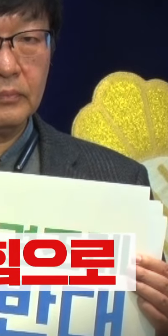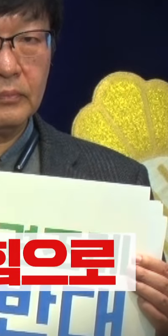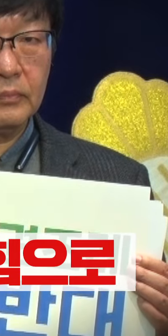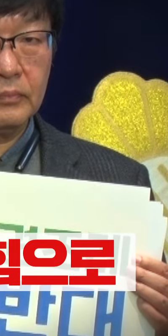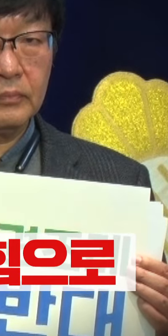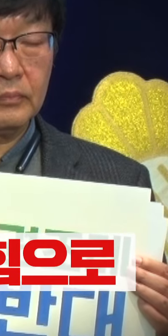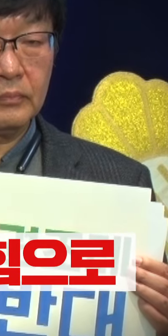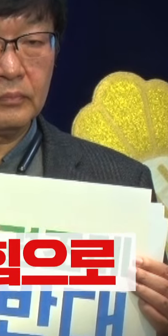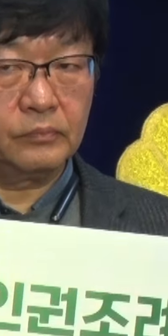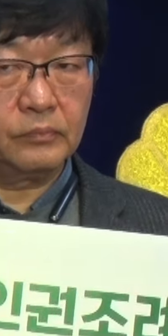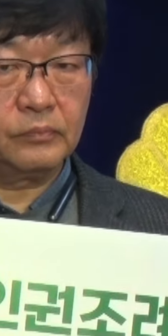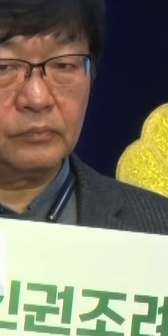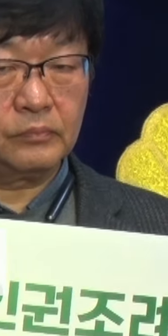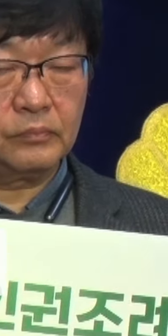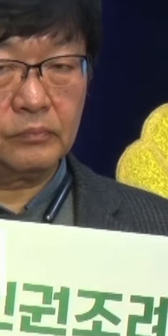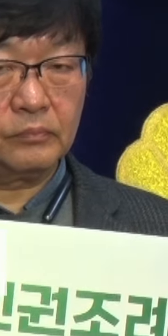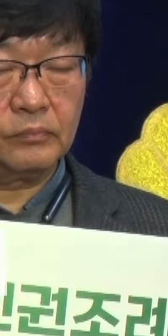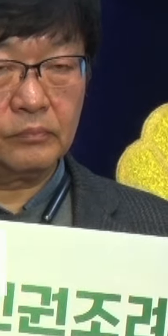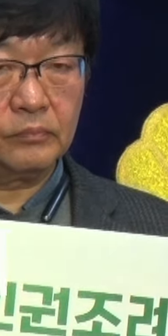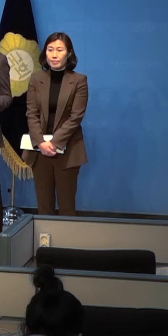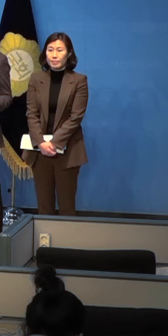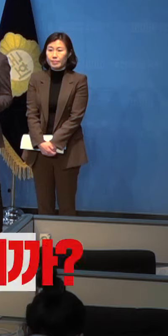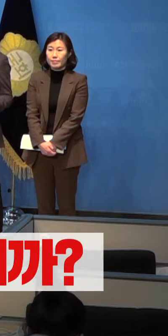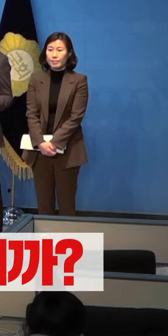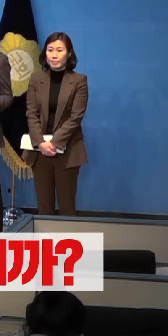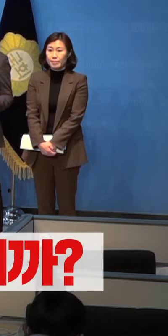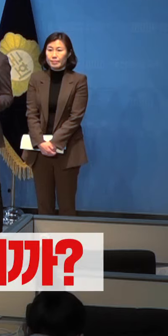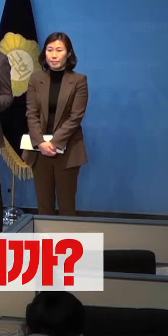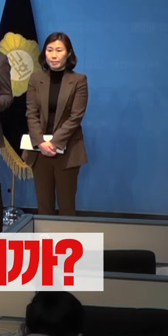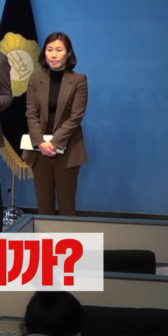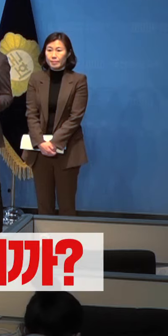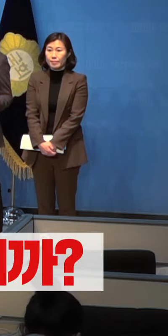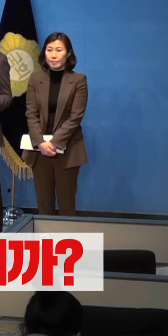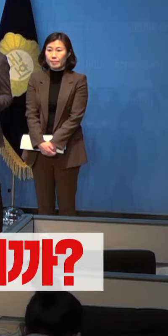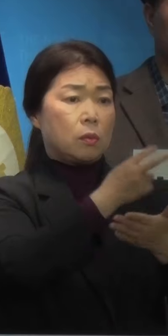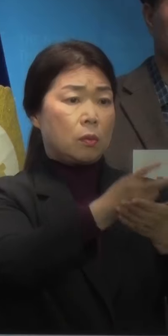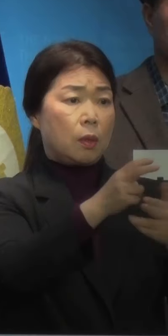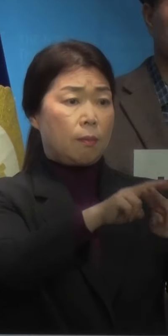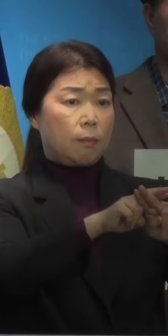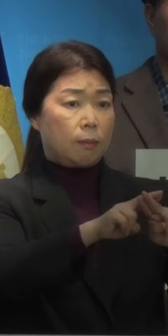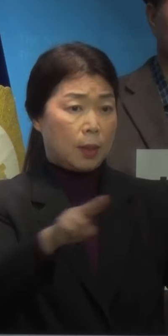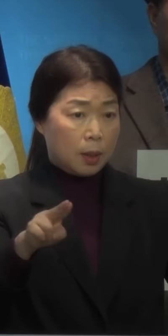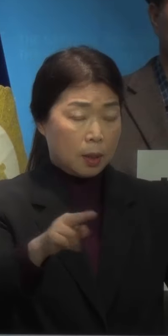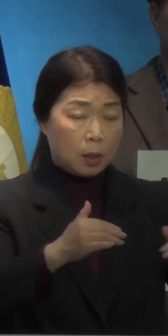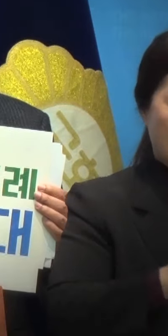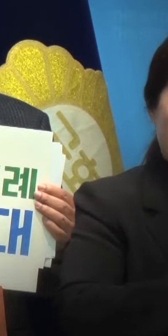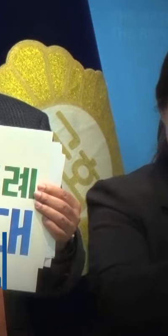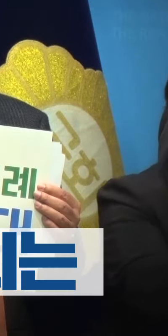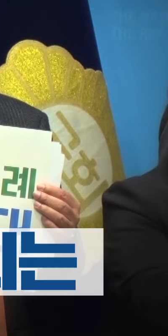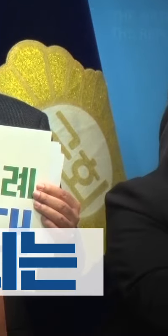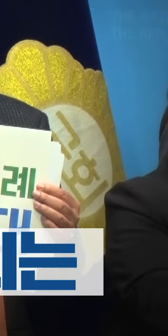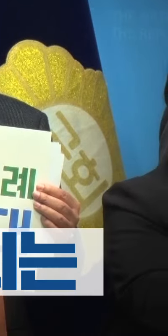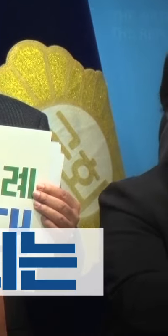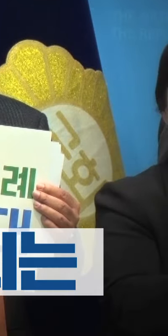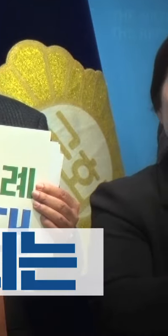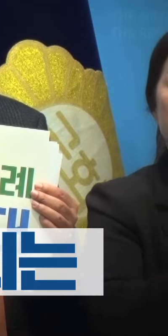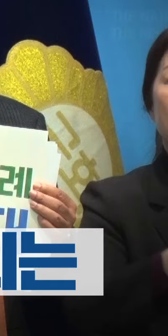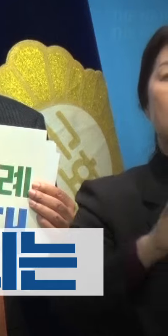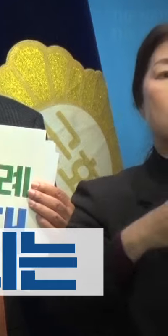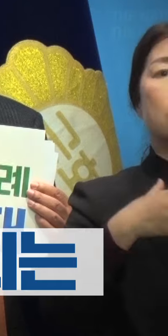다수의 힘으로 다수당의 횡포로 지금 강행 처리한다는 거 아닙니까? 그렇다면 우리